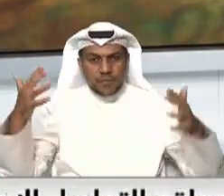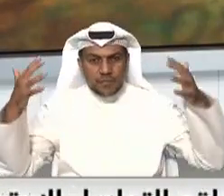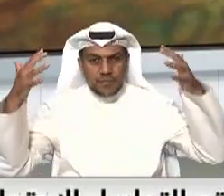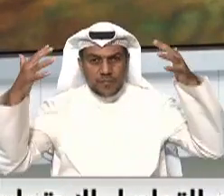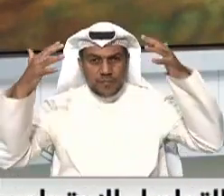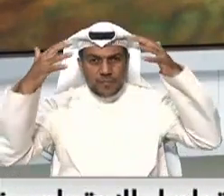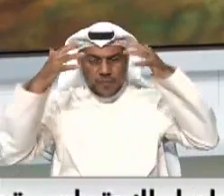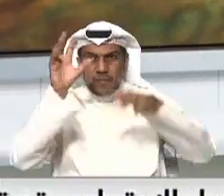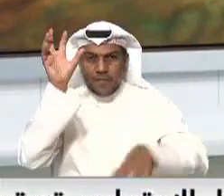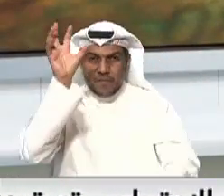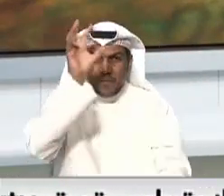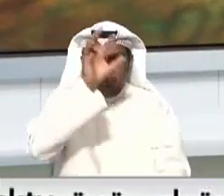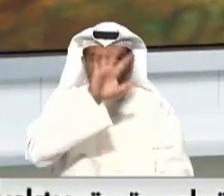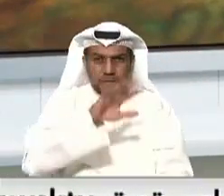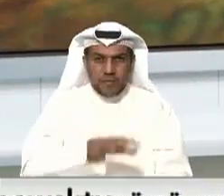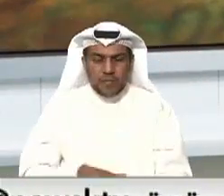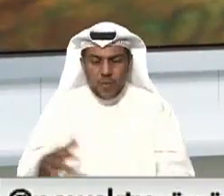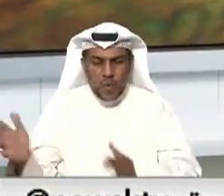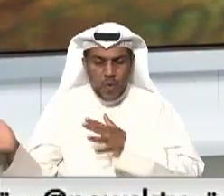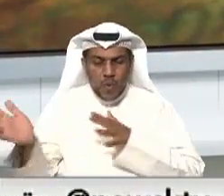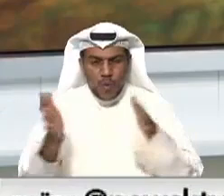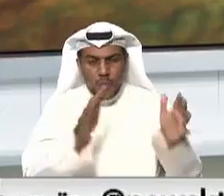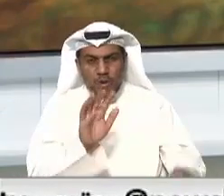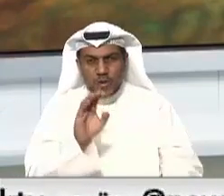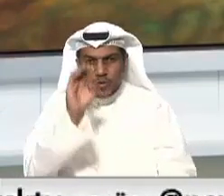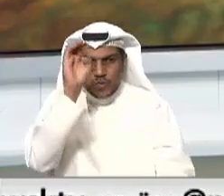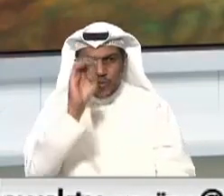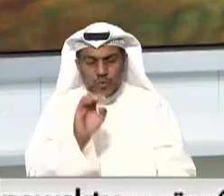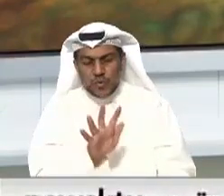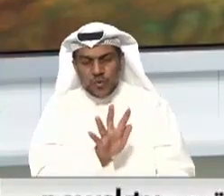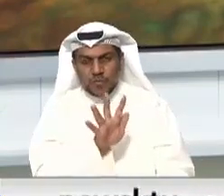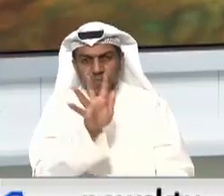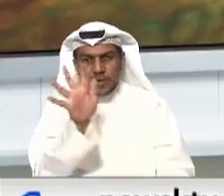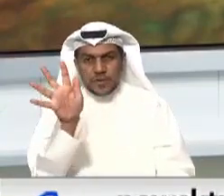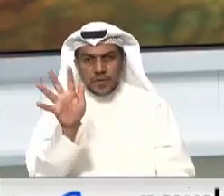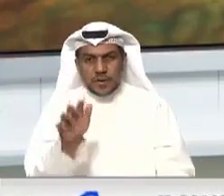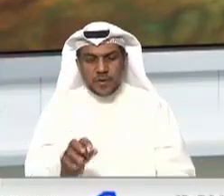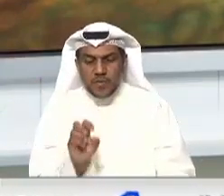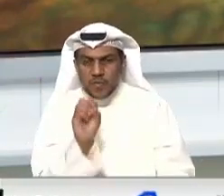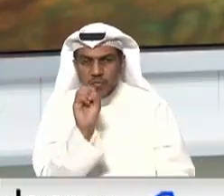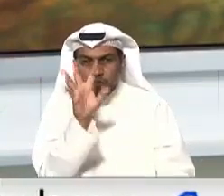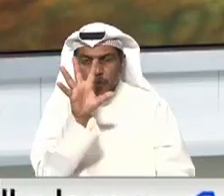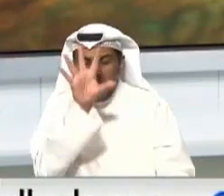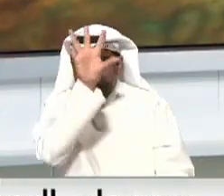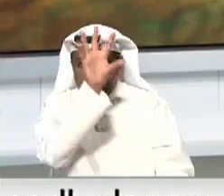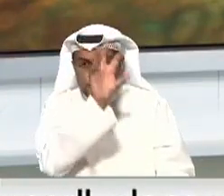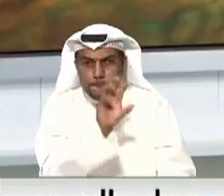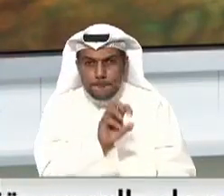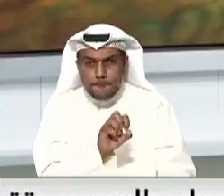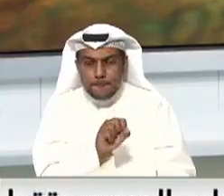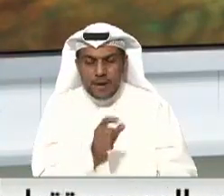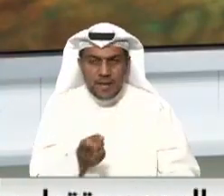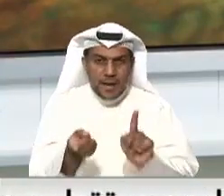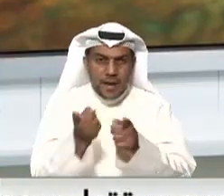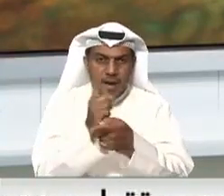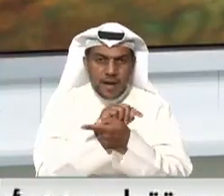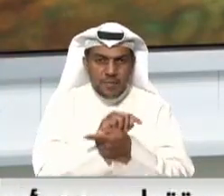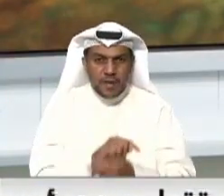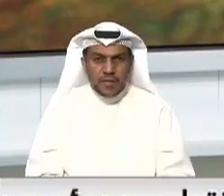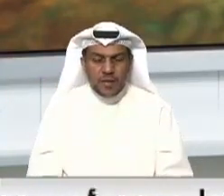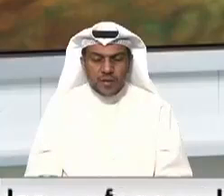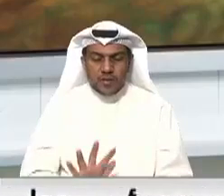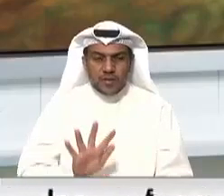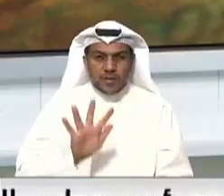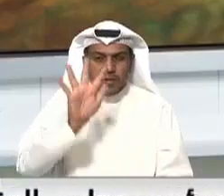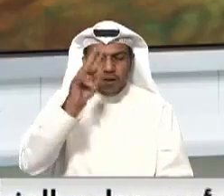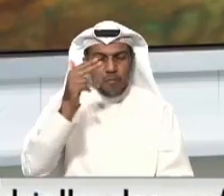المناطق مع رياح متقلبه الاتجاه الى جنوبيه شرقيه خلال فتره النهار اما في فتره المساء متوقع عوده للرياح